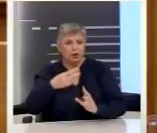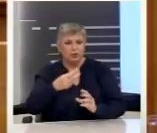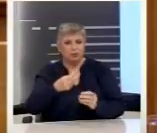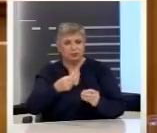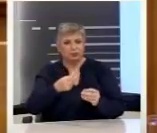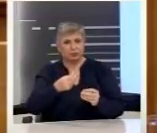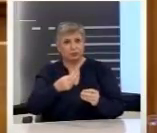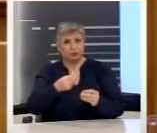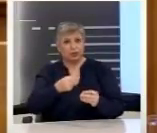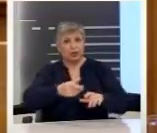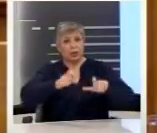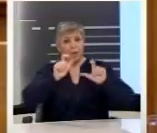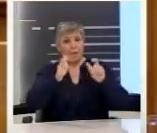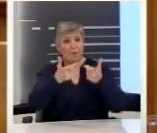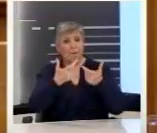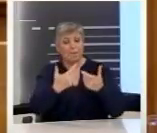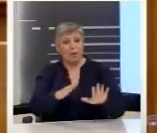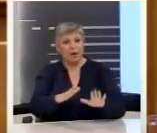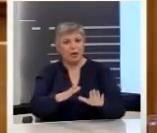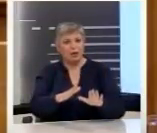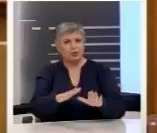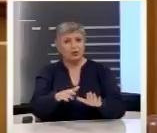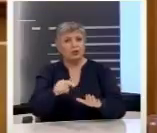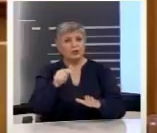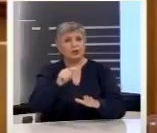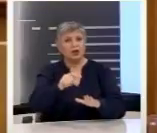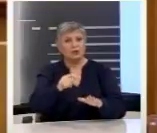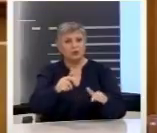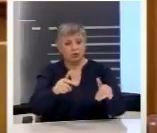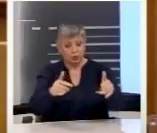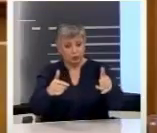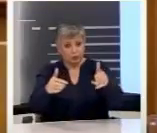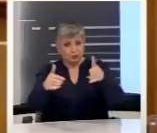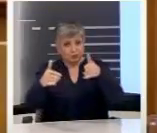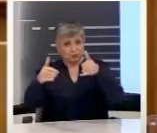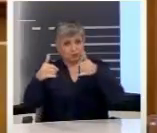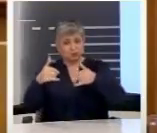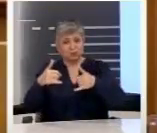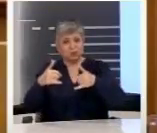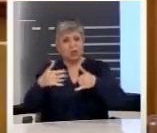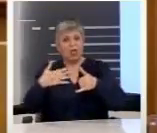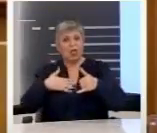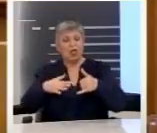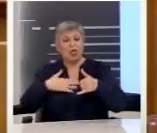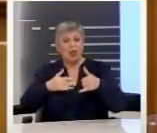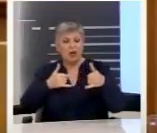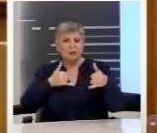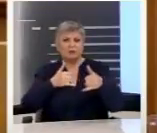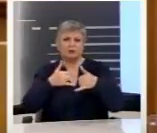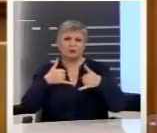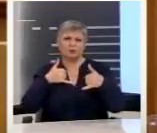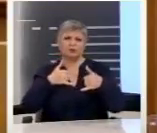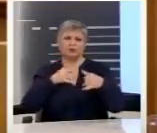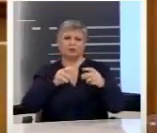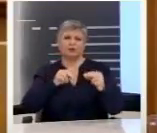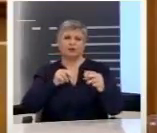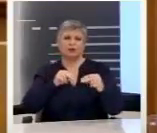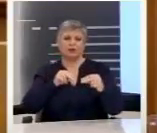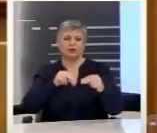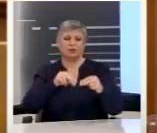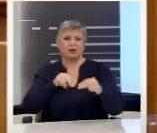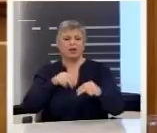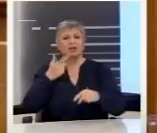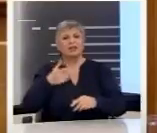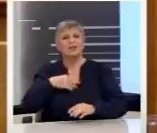βλέπω για πρώτη φορά την αξιωματική αντιπολίτευση, και λυπούμε γι' αυτό, να προτείνει τη διενέργεια εξεταστικής επιτροπής όχι για την αποκάλυψη